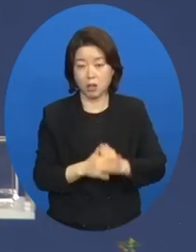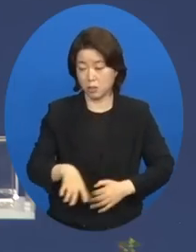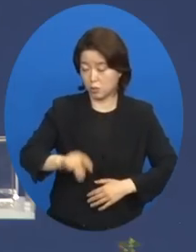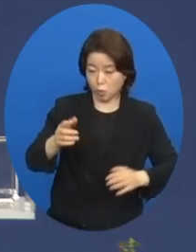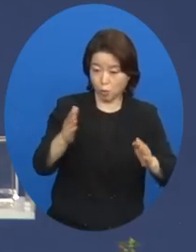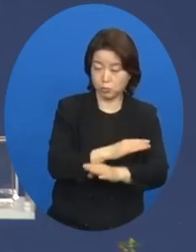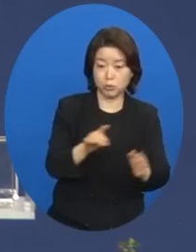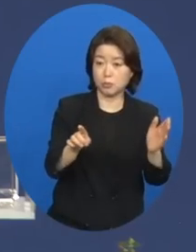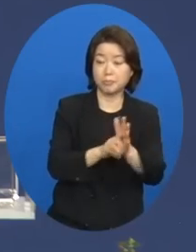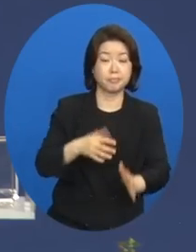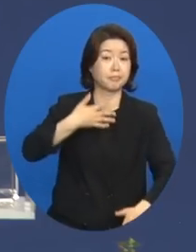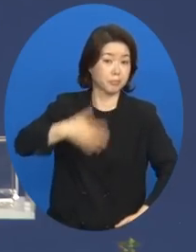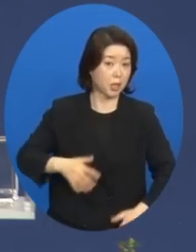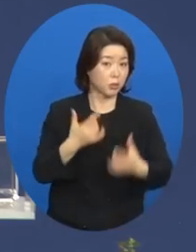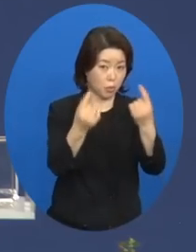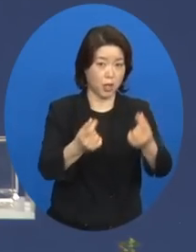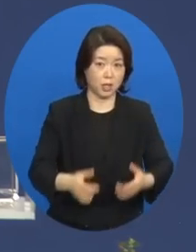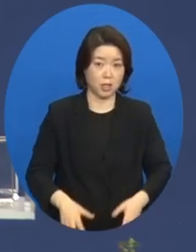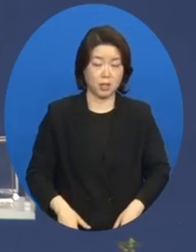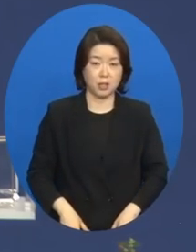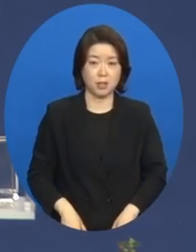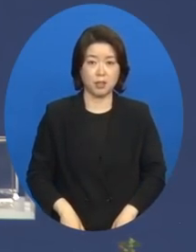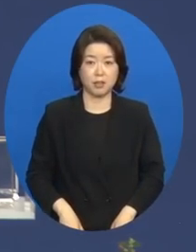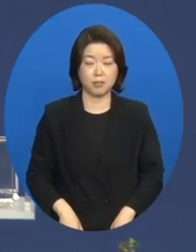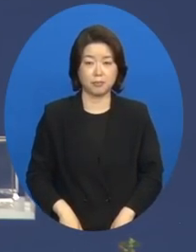처음부터 믿은 적이 없어요